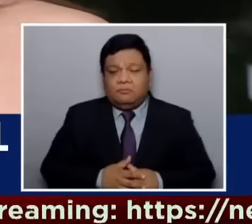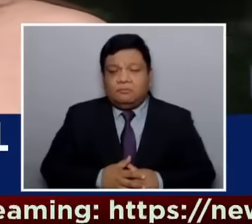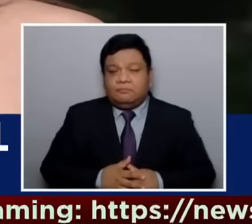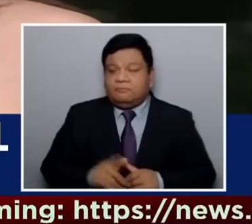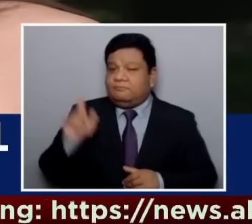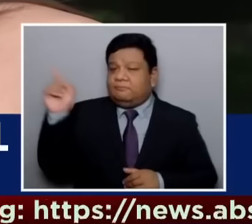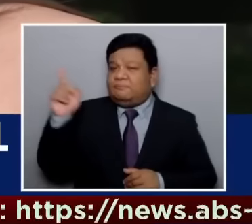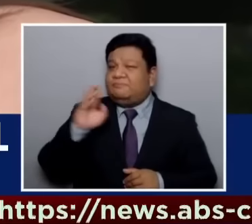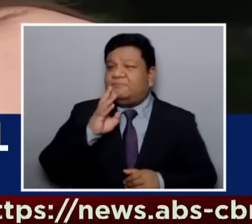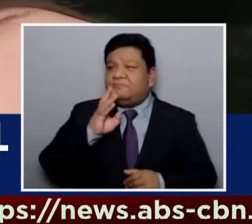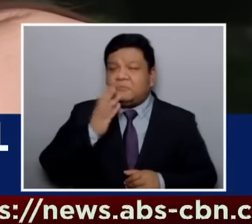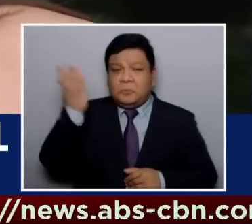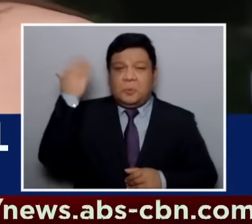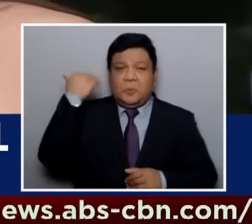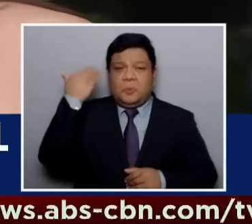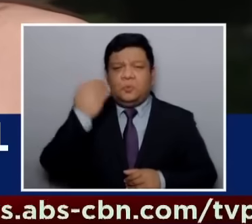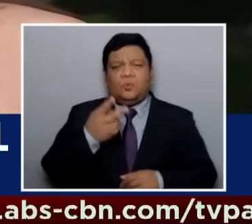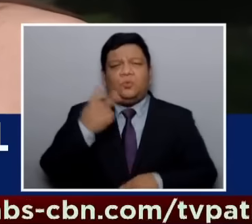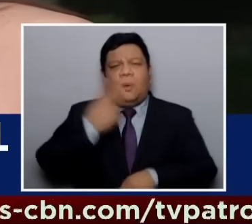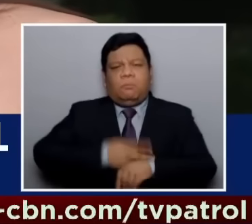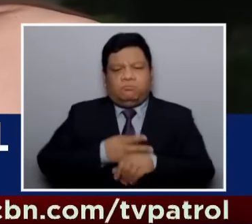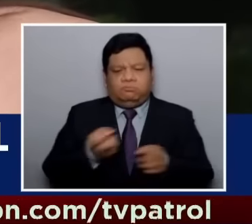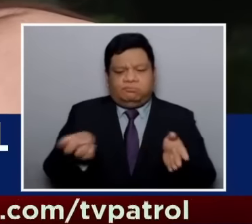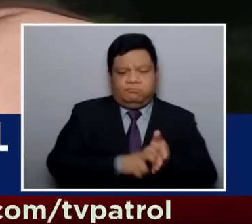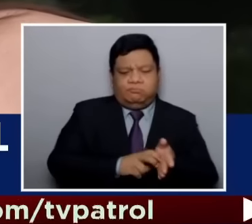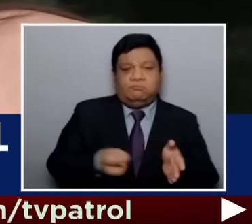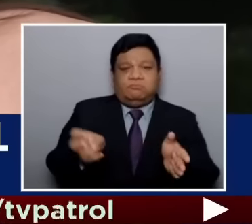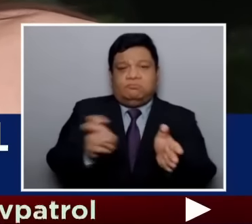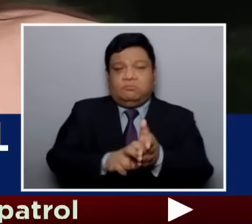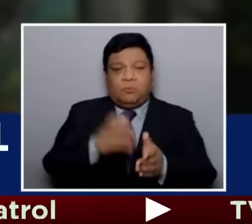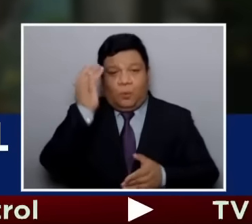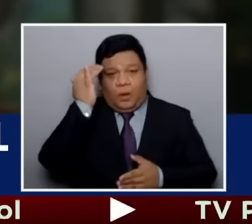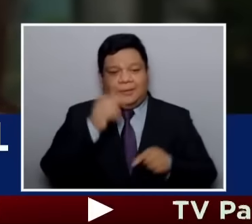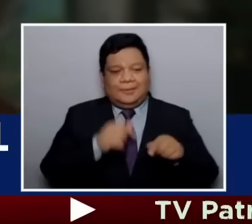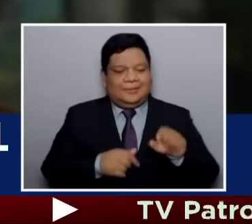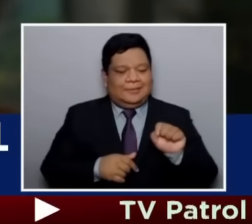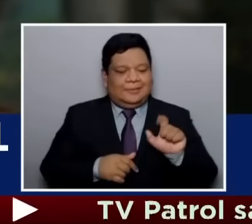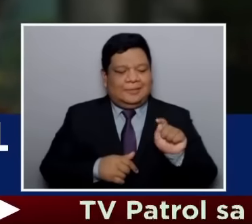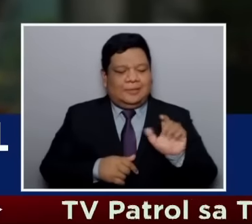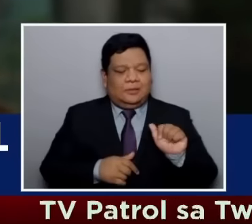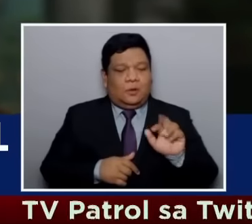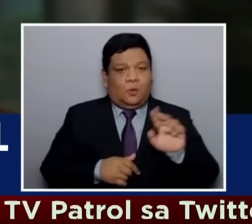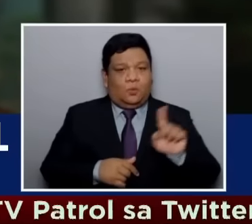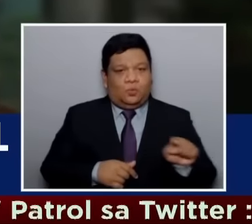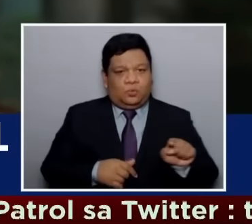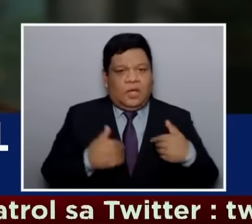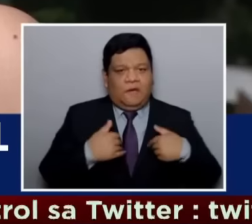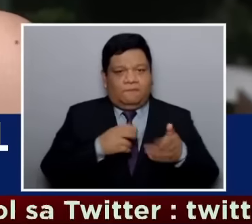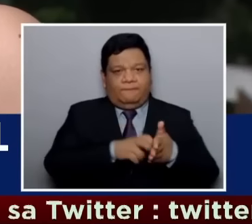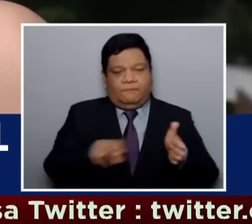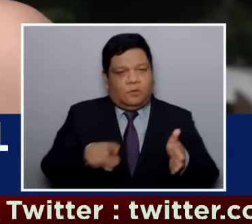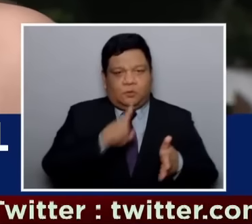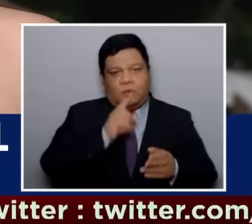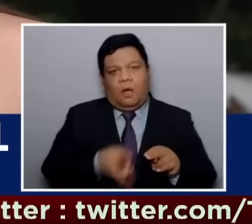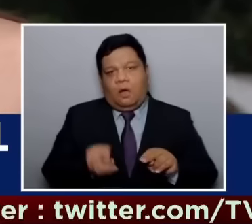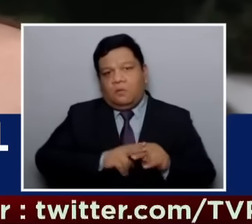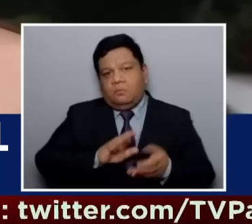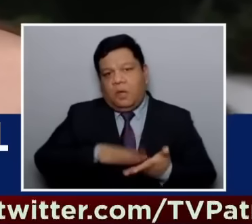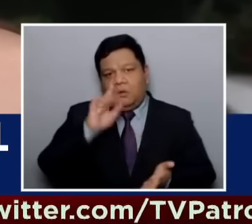po, dalawa lang yung sinasakyan ko kasi may terminal po sa may Santa Cruz. Dumagdag po talaga ng gastos. Usually